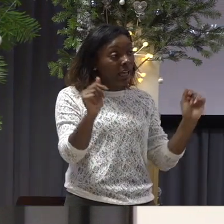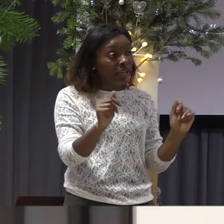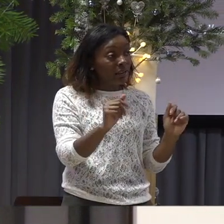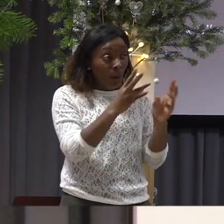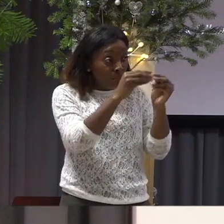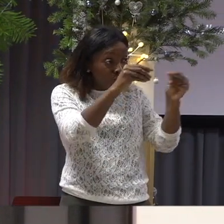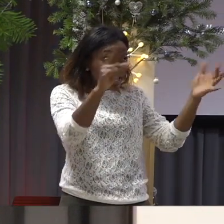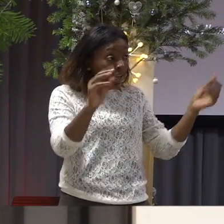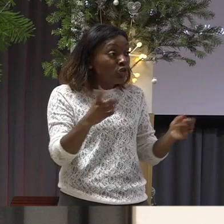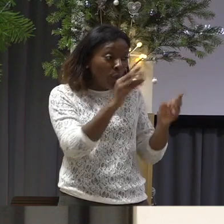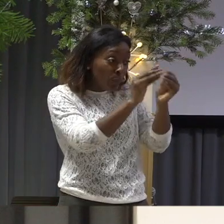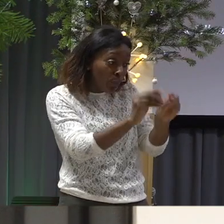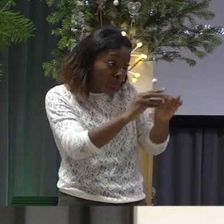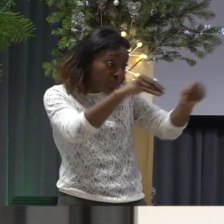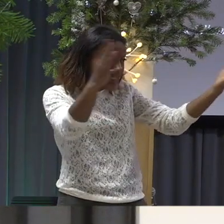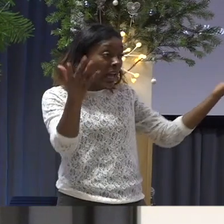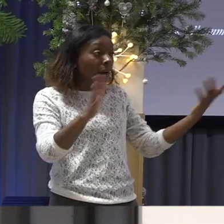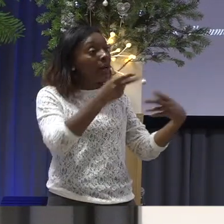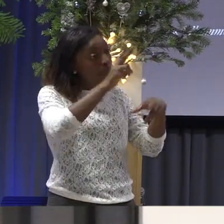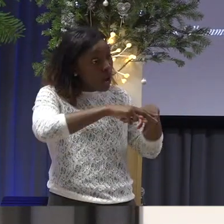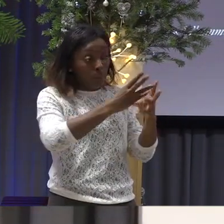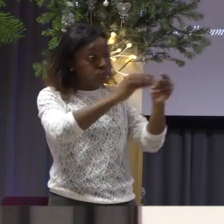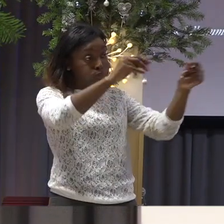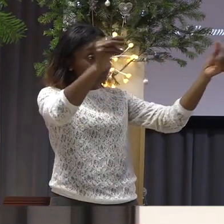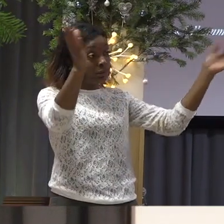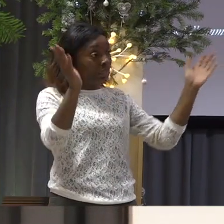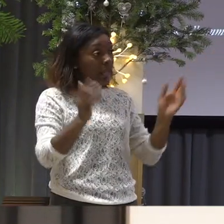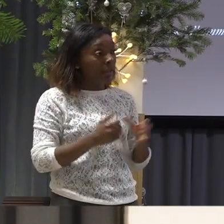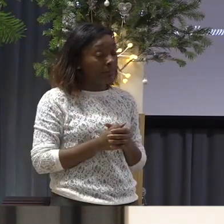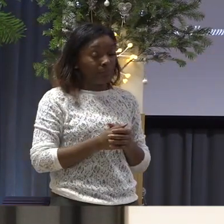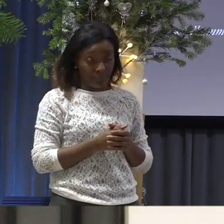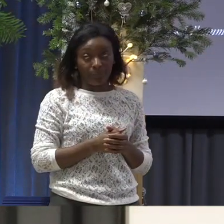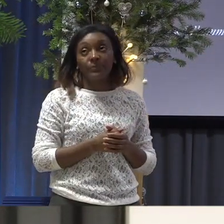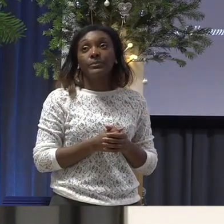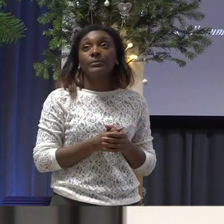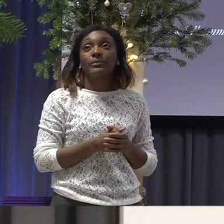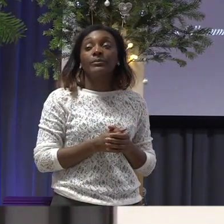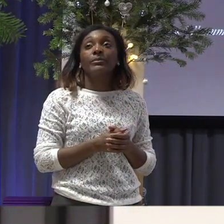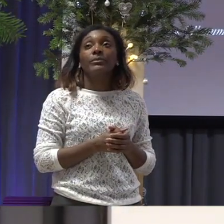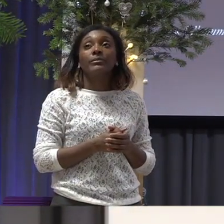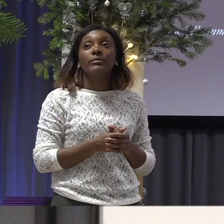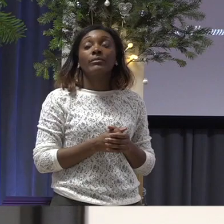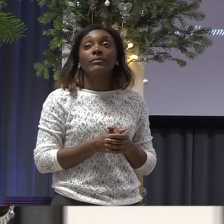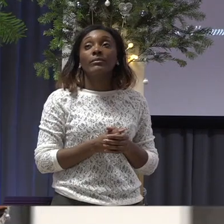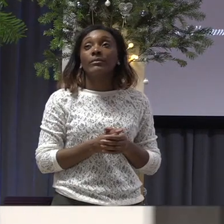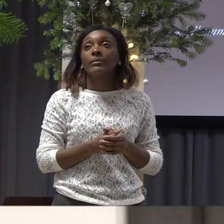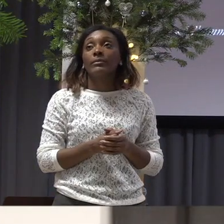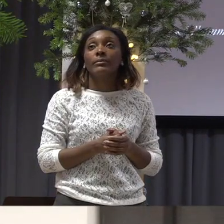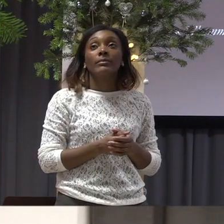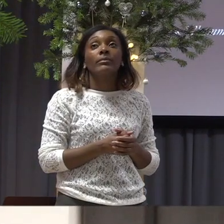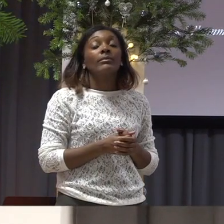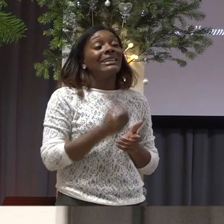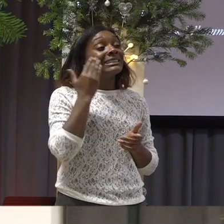Si tu gardes ce que je dis, si quelqu'un vraiment me suit avec une oreille spirituelle, il verra les bénéfices de ce